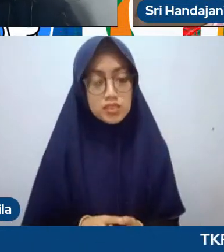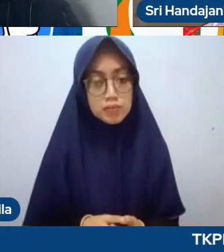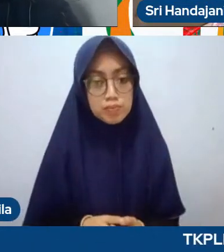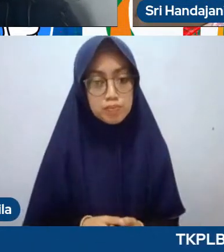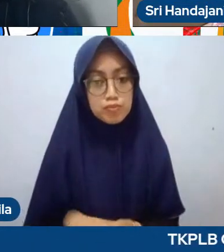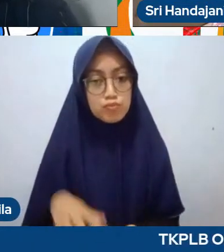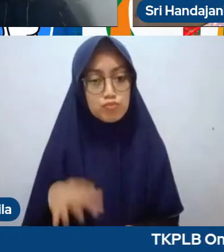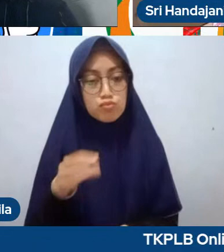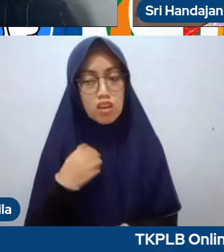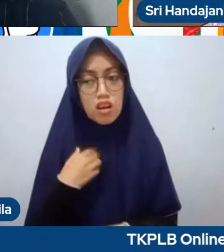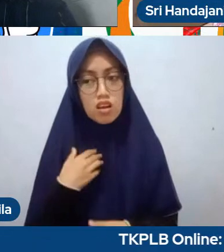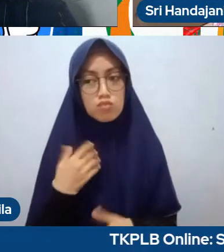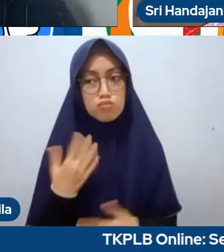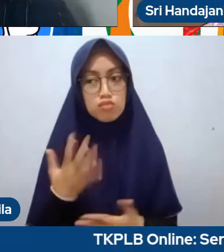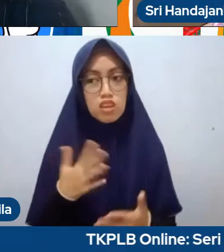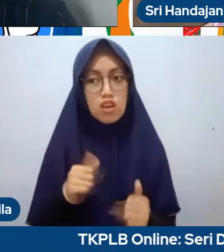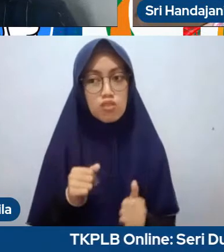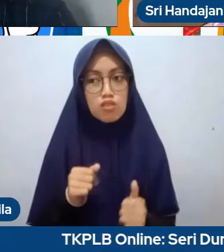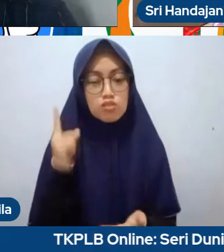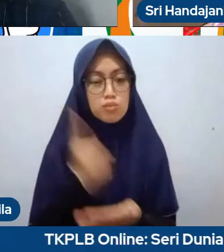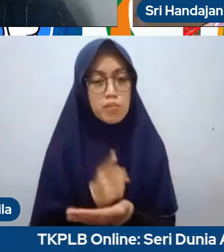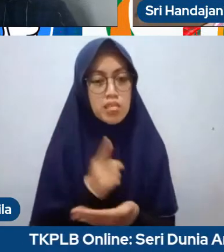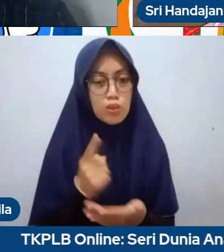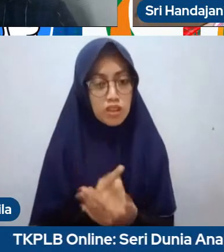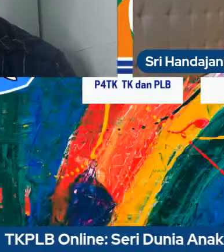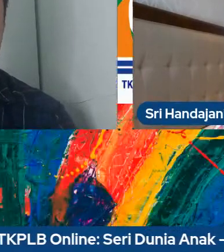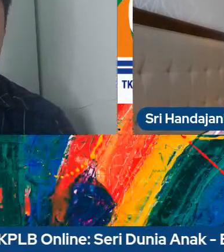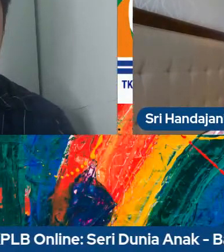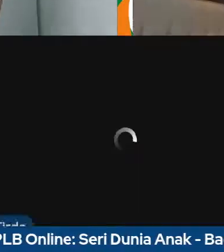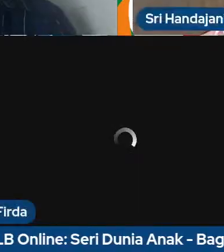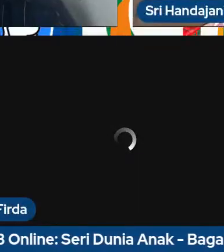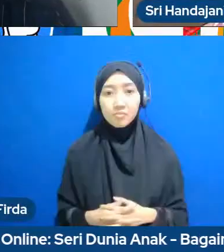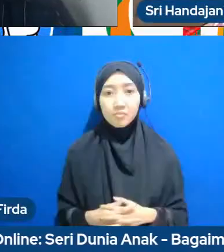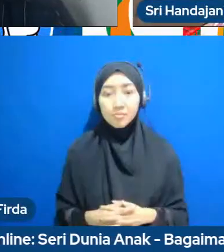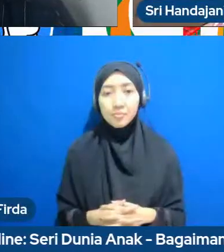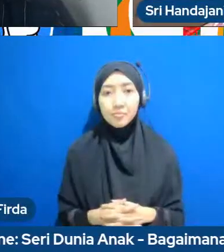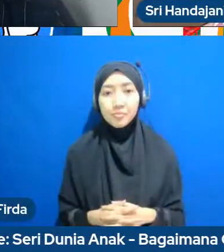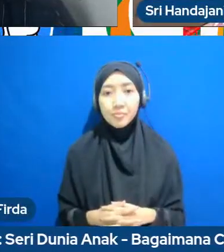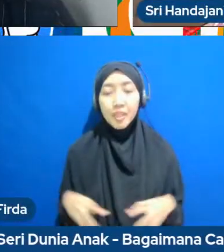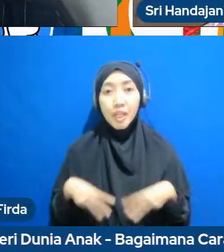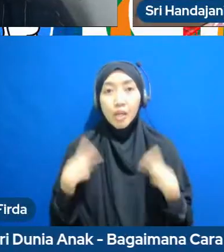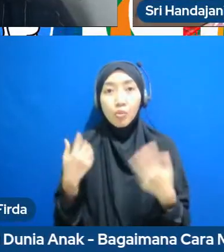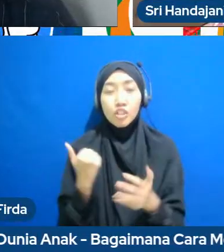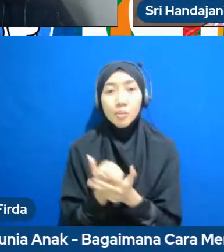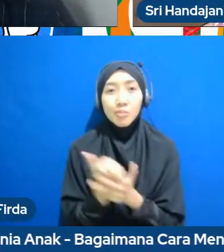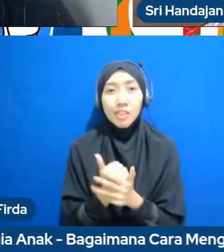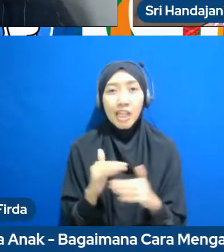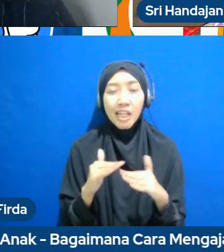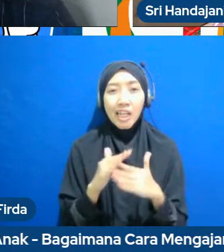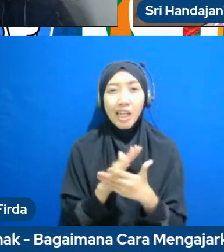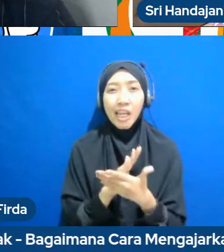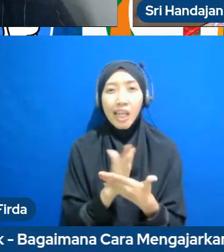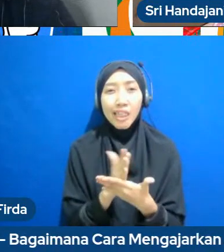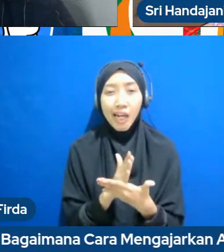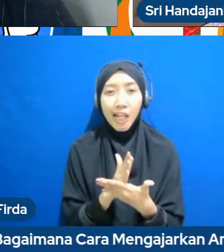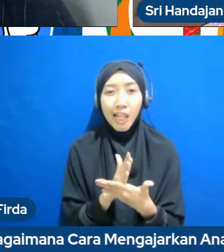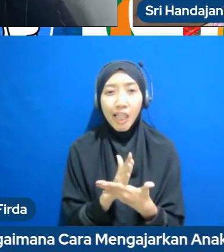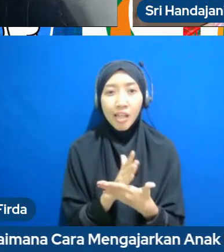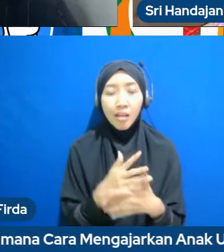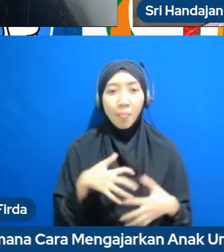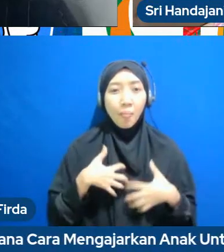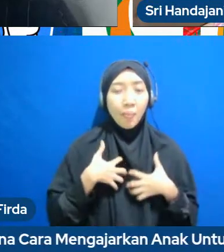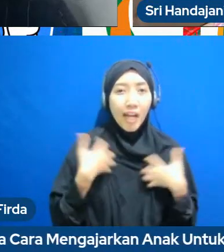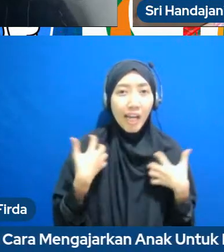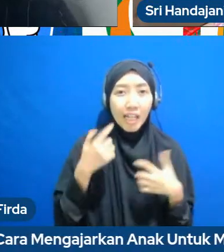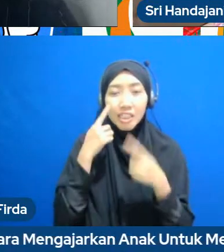Mungkin saya perlu klarifikasi ya, jadi sebenarnya emosi itu sebenarnya netral ya. Jadi marah, sedih itu netral sebenarnya.